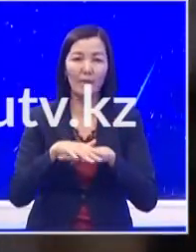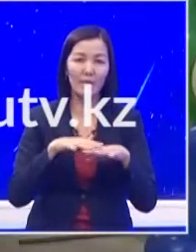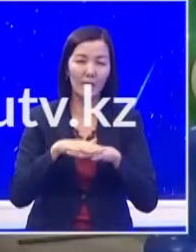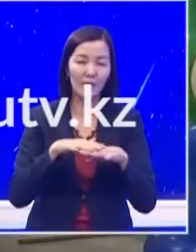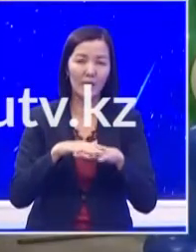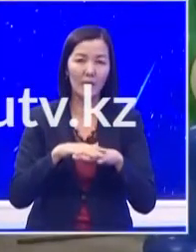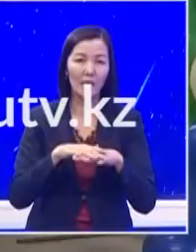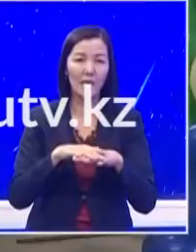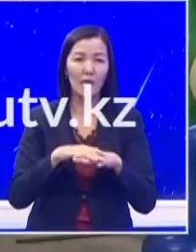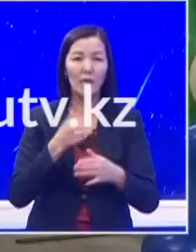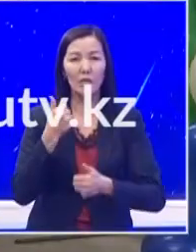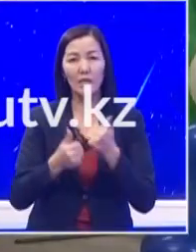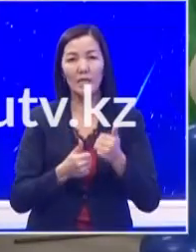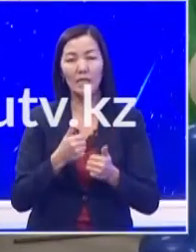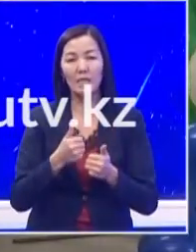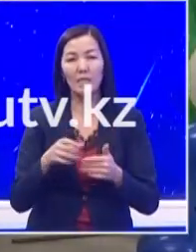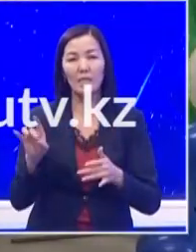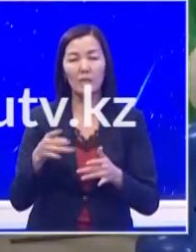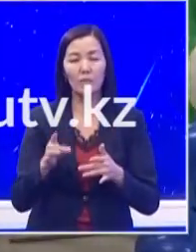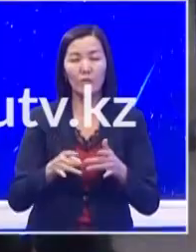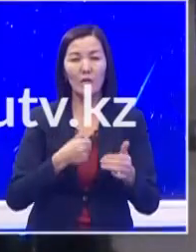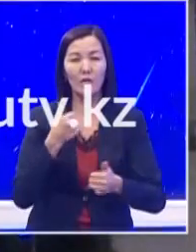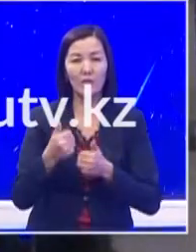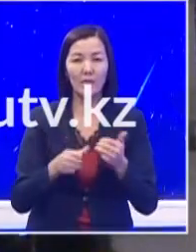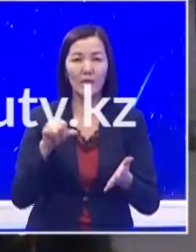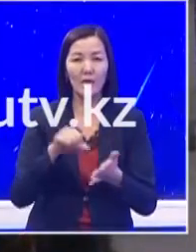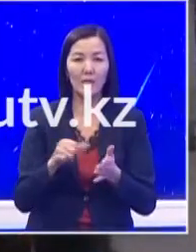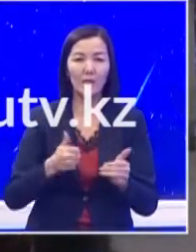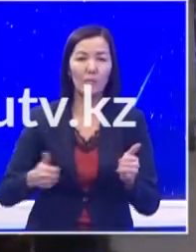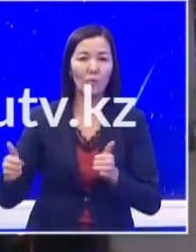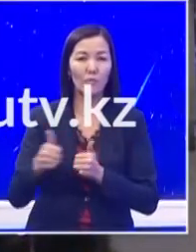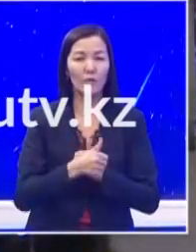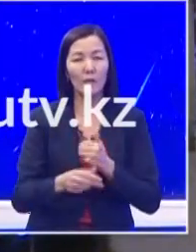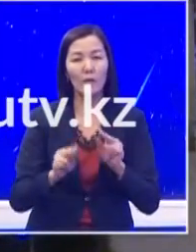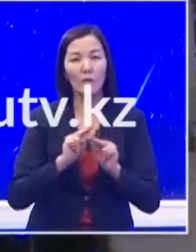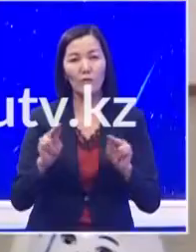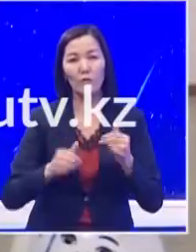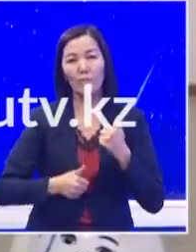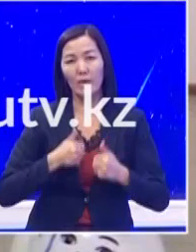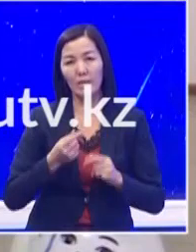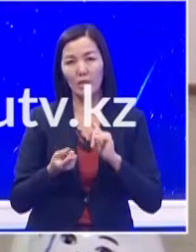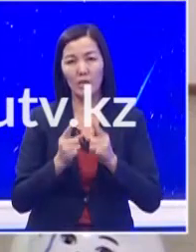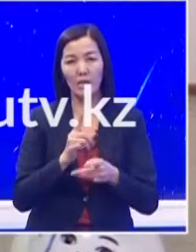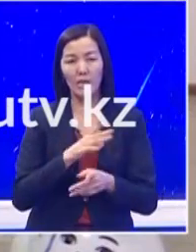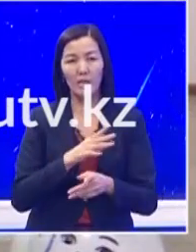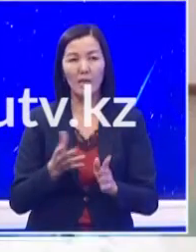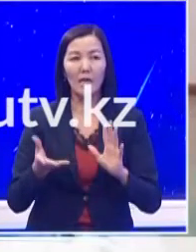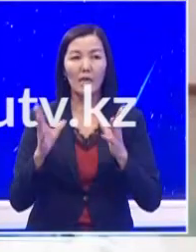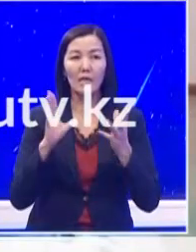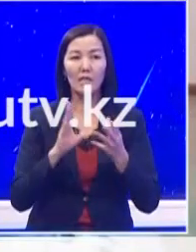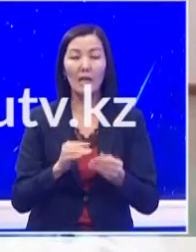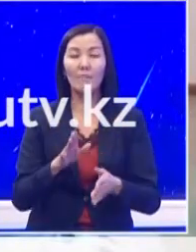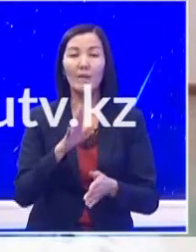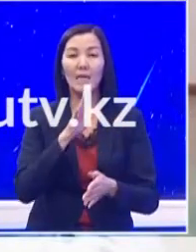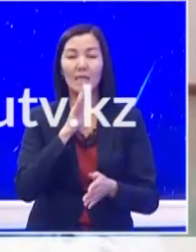жүлдегері, республикалық білім сайыстарында бірнеше рет топ жарған, ұстаздарының мақтанышына айналған. Жалпы баланың